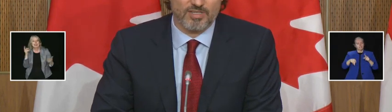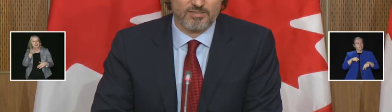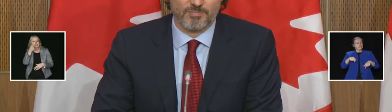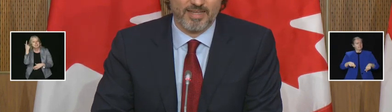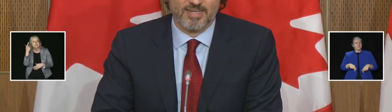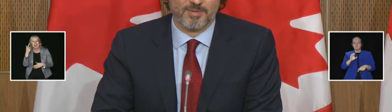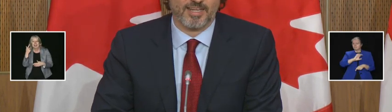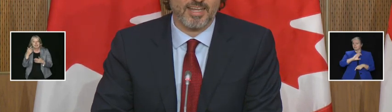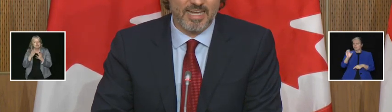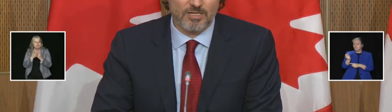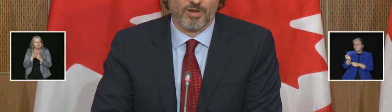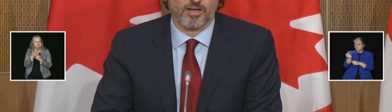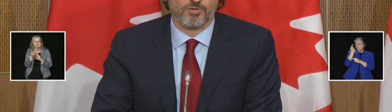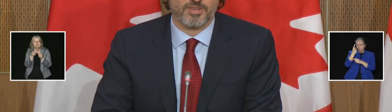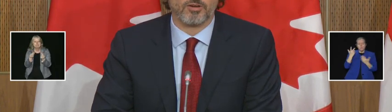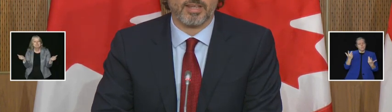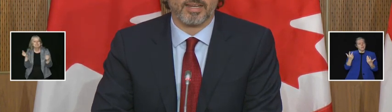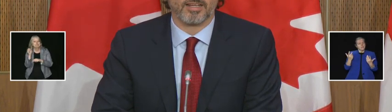2